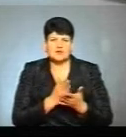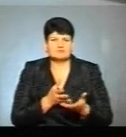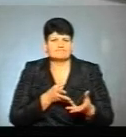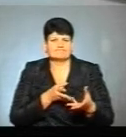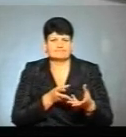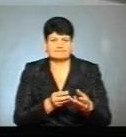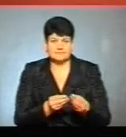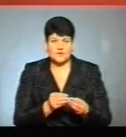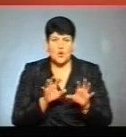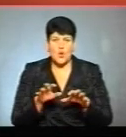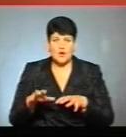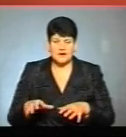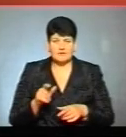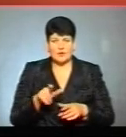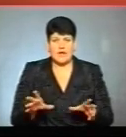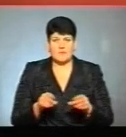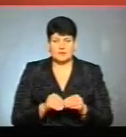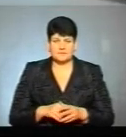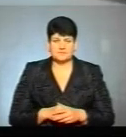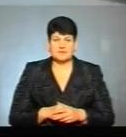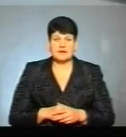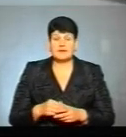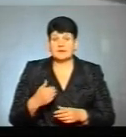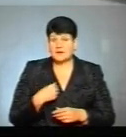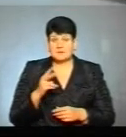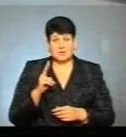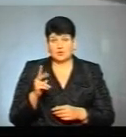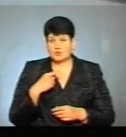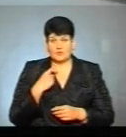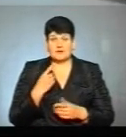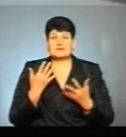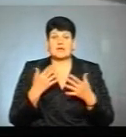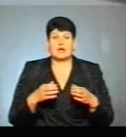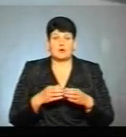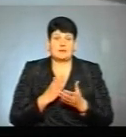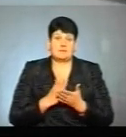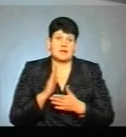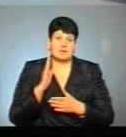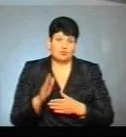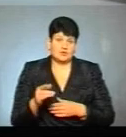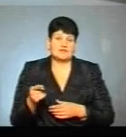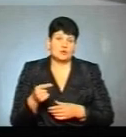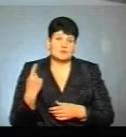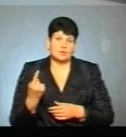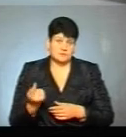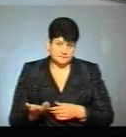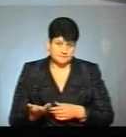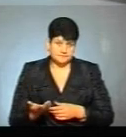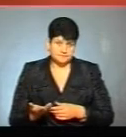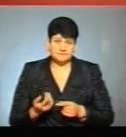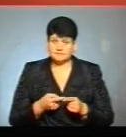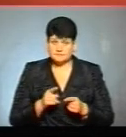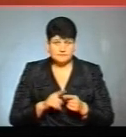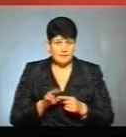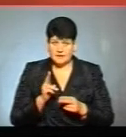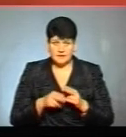переконати голів і людей об'єднуватися? Перше, нам ніхто не ставив завдання, скільки громад має бути в Тернопільській області. Тобто це